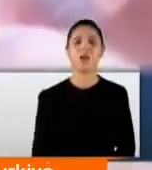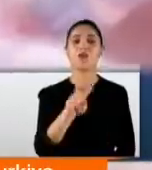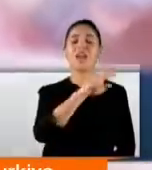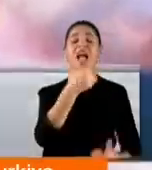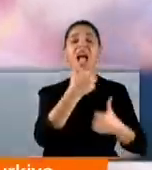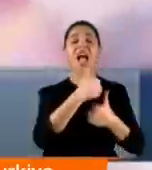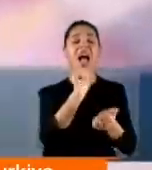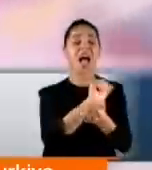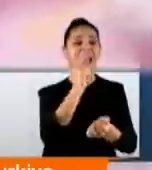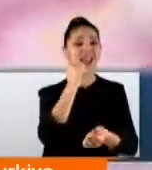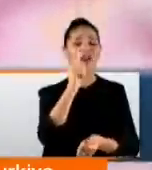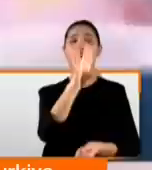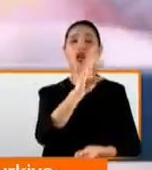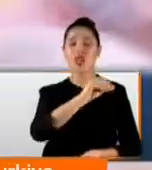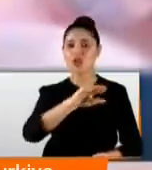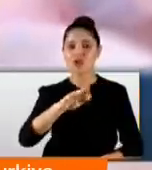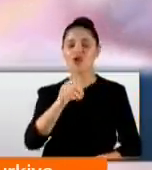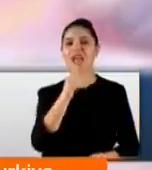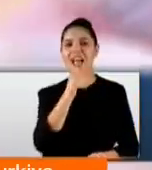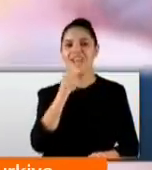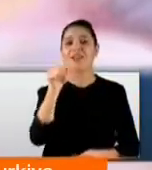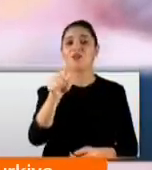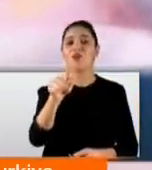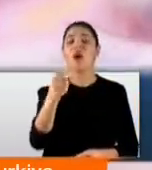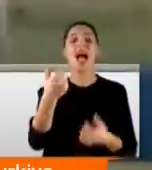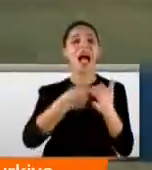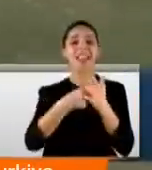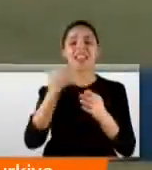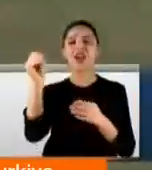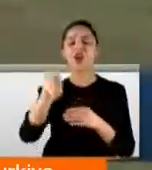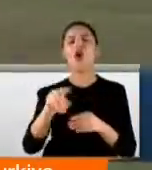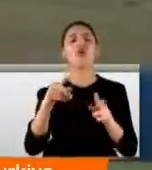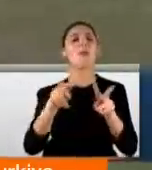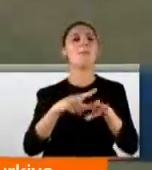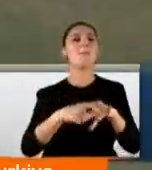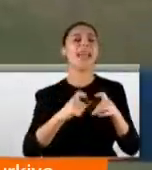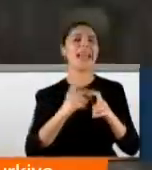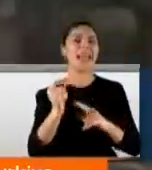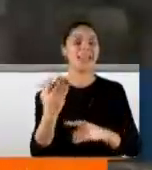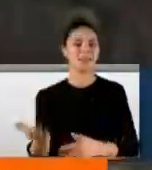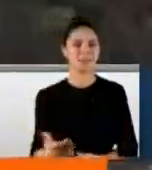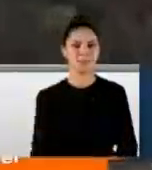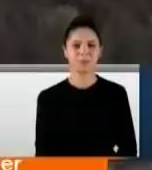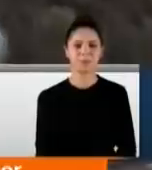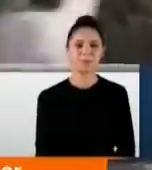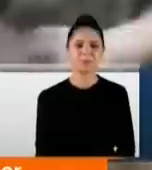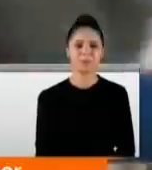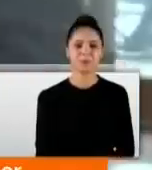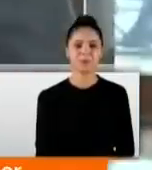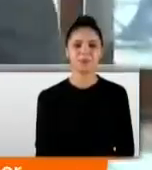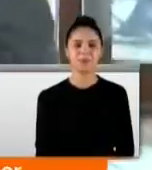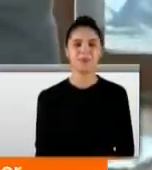ailesi 14 erkek çocuktan sonra gelen ufaklığa Maggie adını verdi. You imagine if you ever had a girl and we always said no, we couldn't